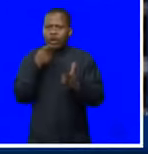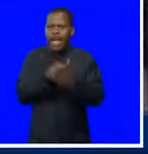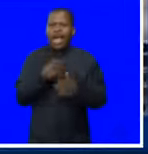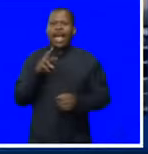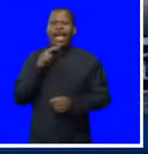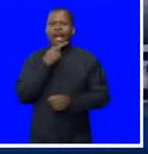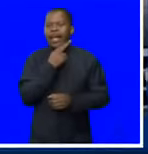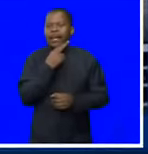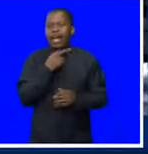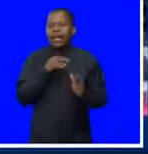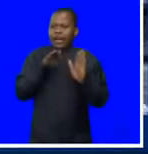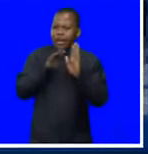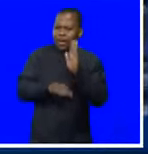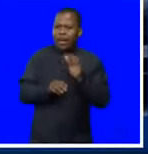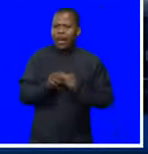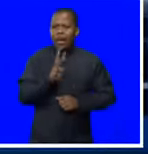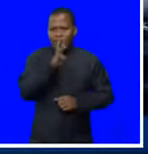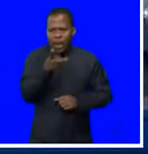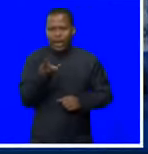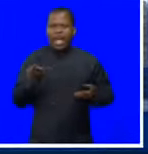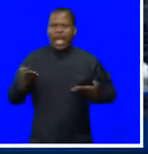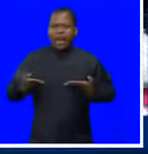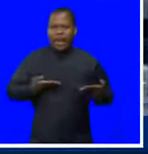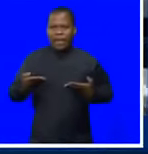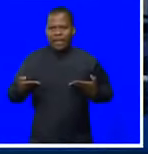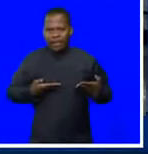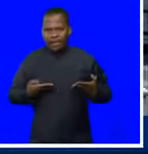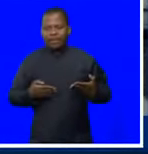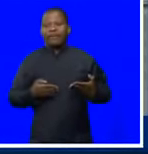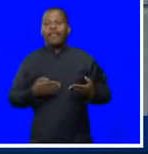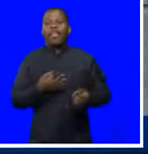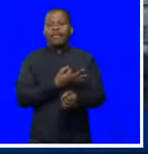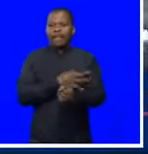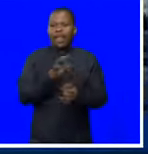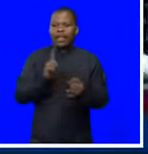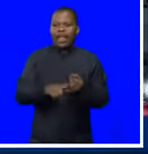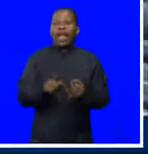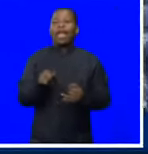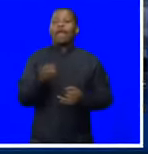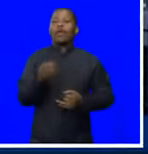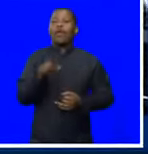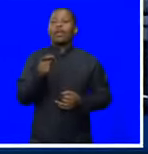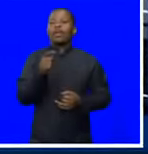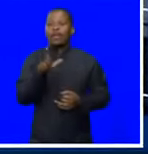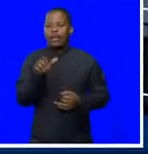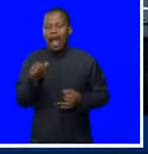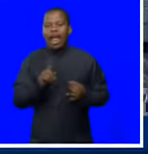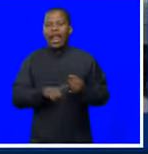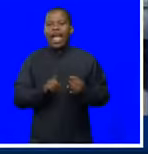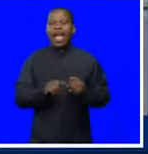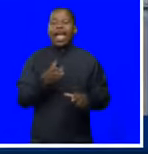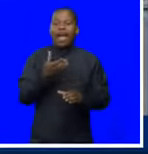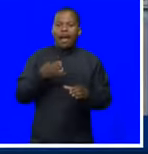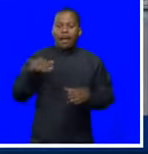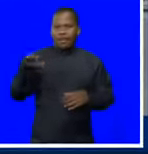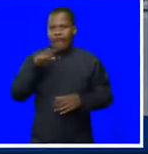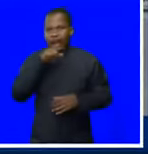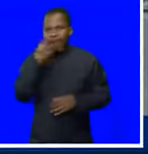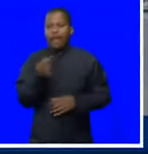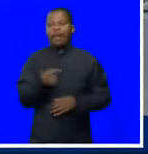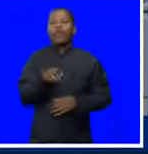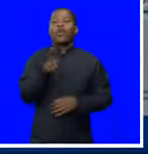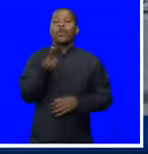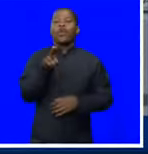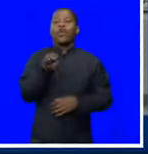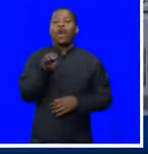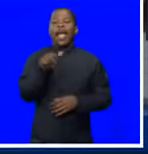Tindzaba tabo oil kulamava lamabili lekwi Total Energies yaseFrance ikune Adnoc yelive leUnited Arab Emirates basayina ke zivumelwano